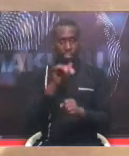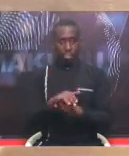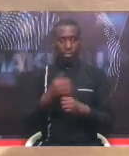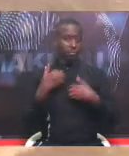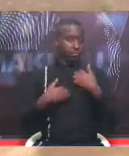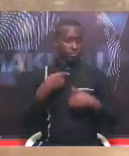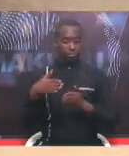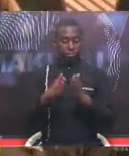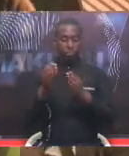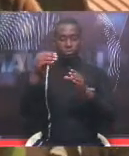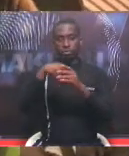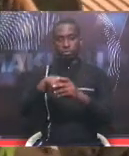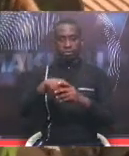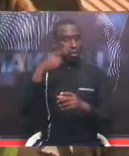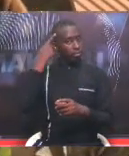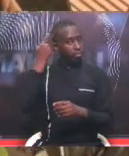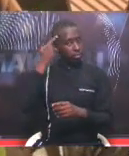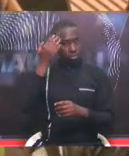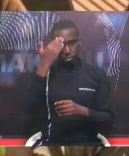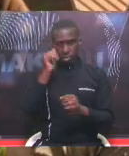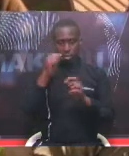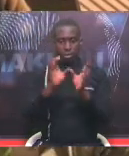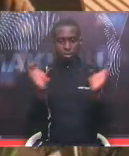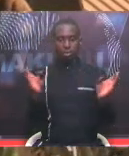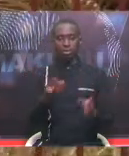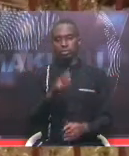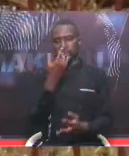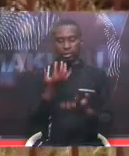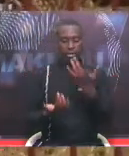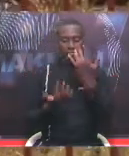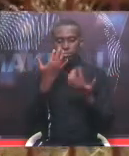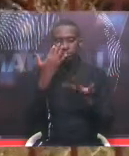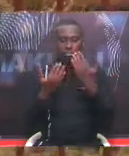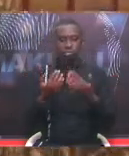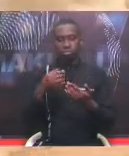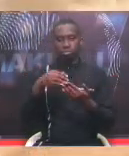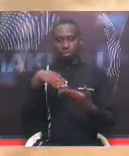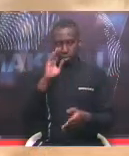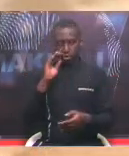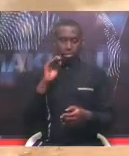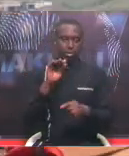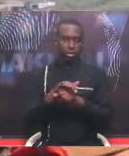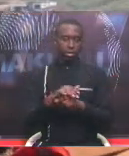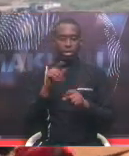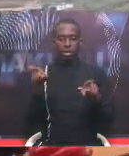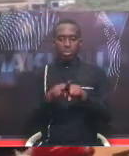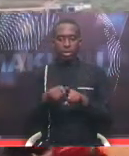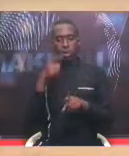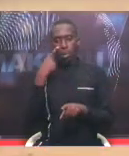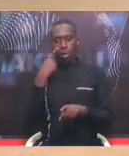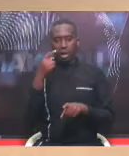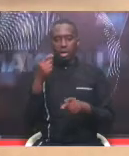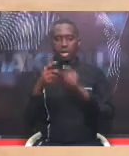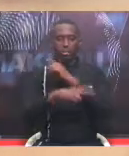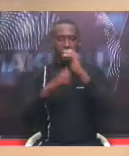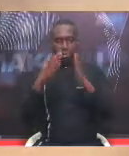Barifuza ko uyu muhanda washyirwamo kaburimbo kugira ngo batandukane no kurya ivumbi bya hato na hato, ndetse ngo ntibakongera gufatwa nk'ibisambo kuko